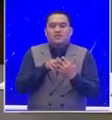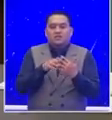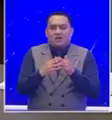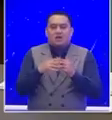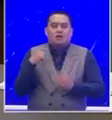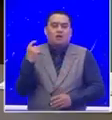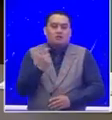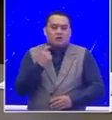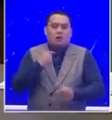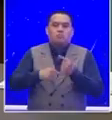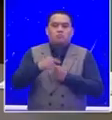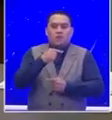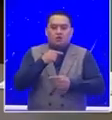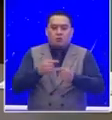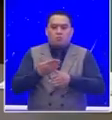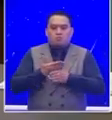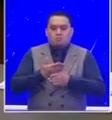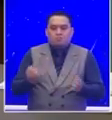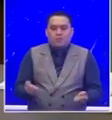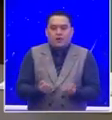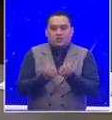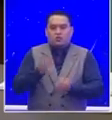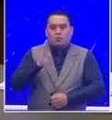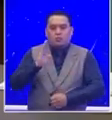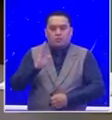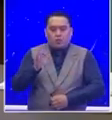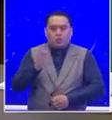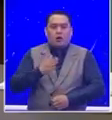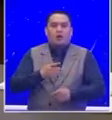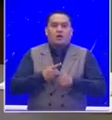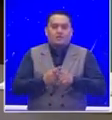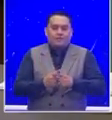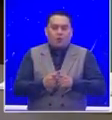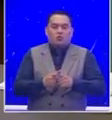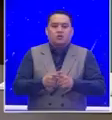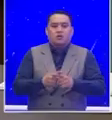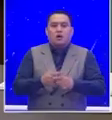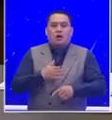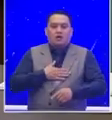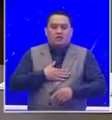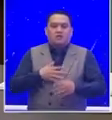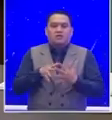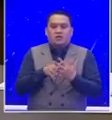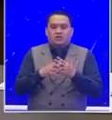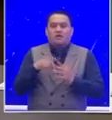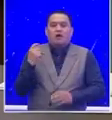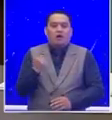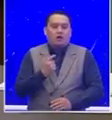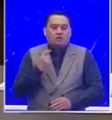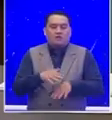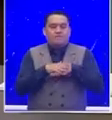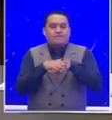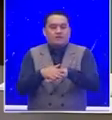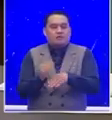Сельхозпредприниматели тоже не останутся без поддержки государства. Мы уже сегодня получаем положительные отклики от наших крестьянских хозяйств на